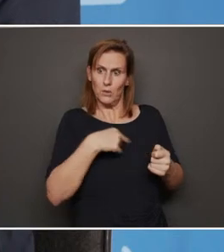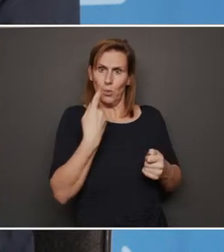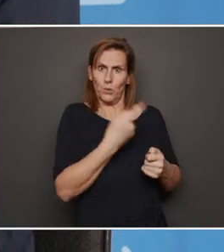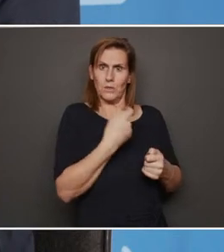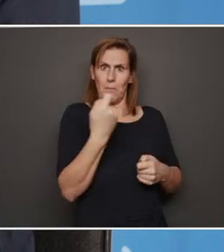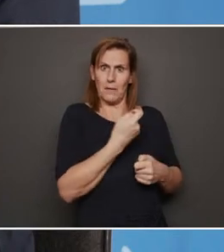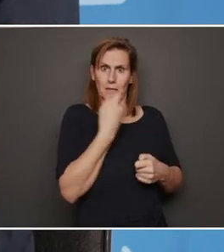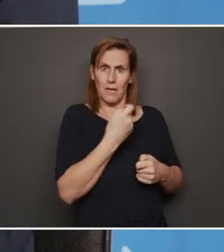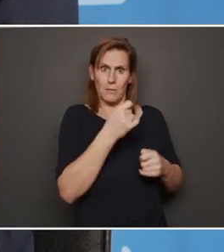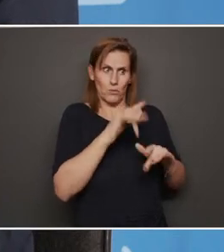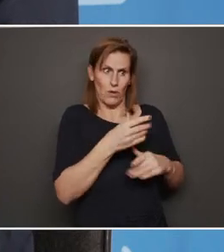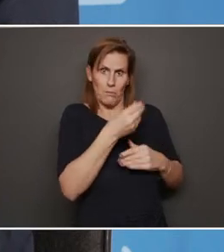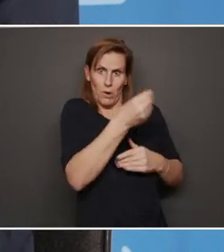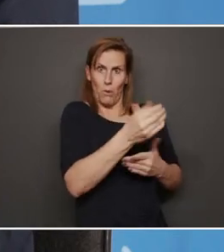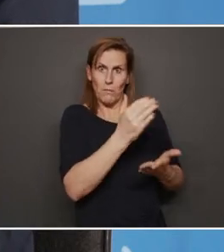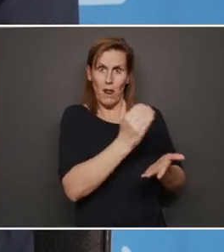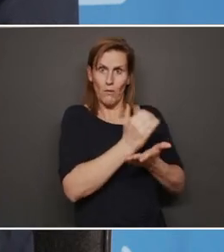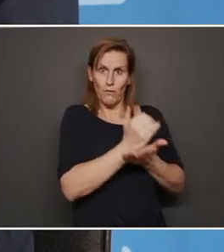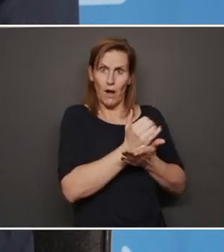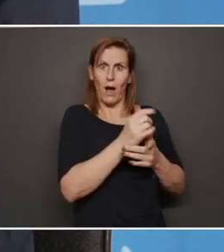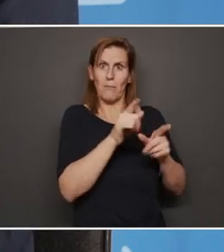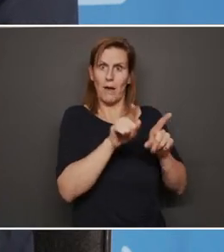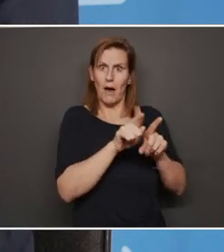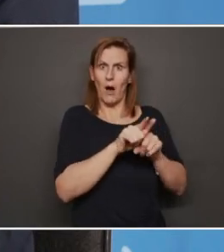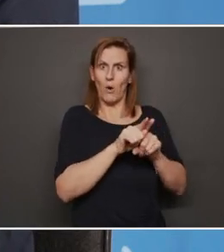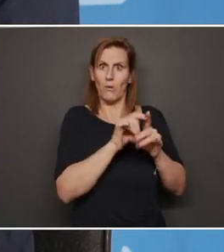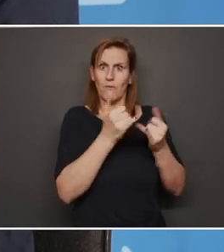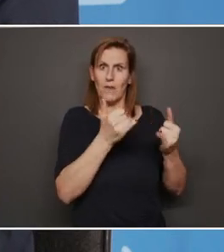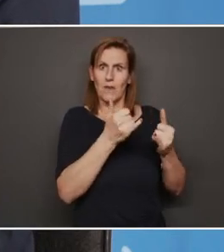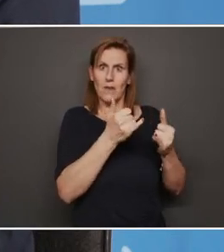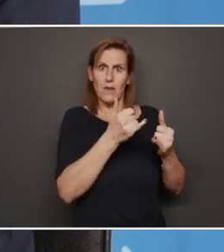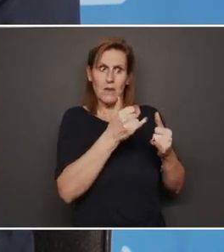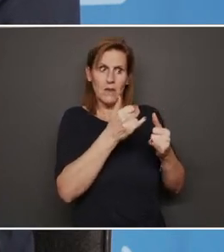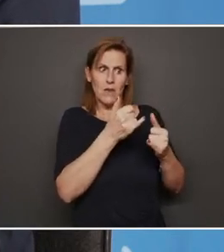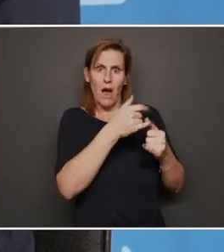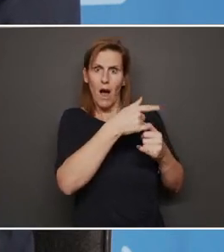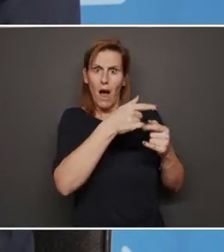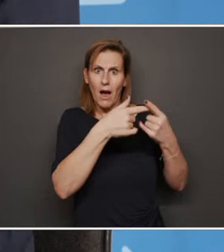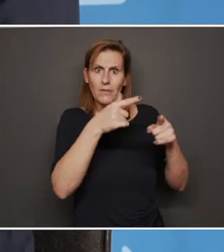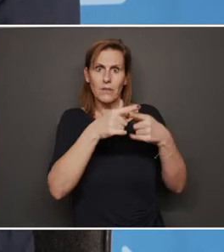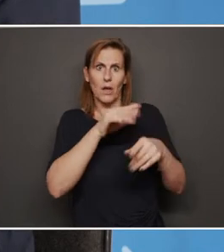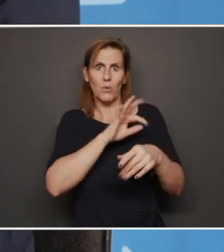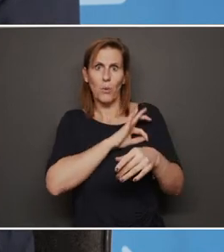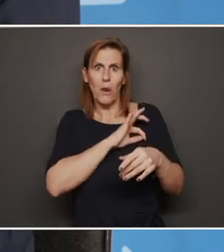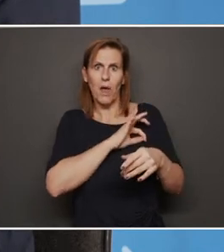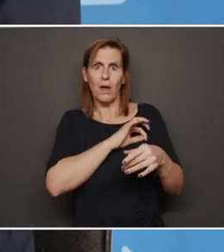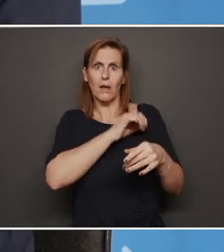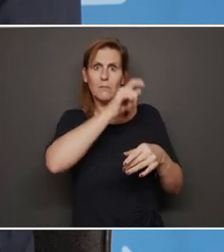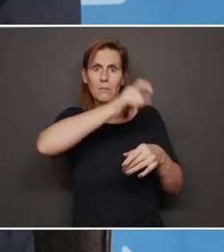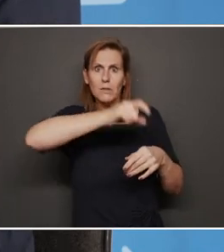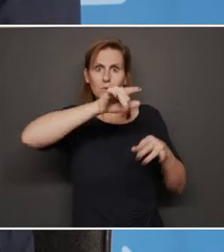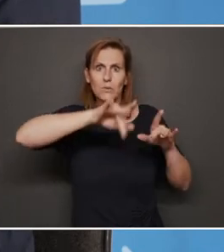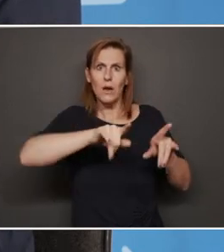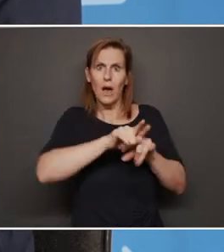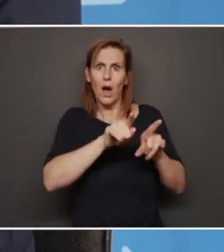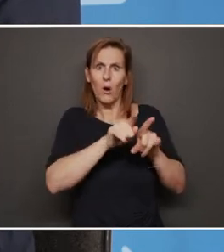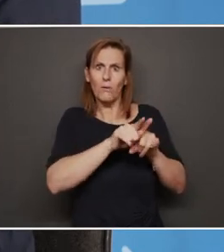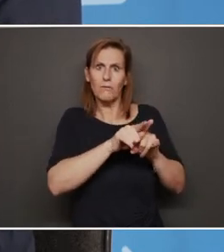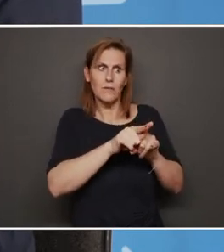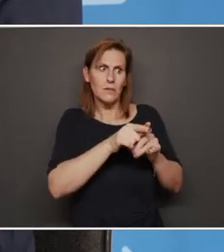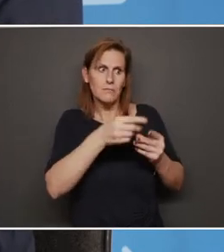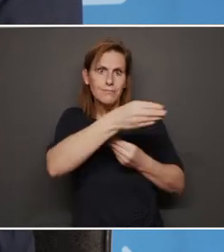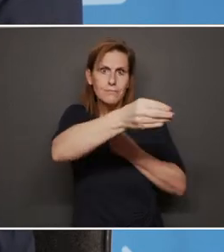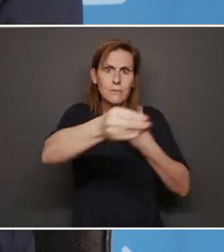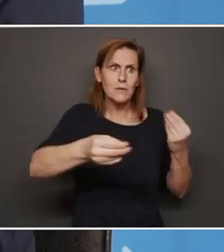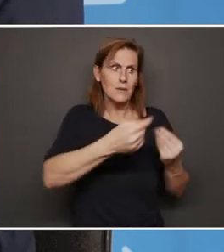eine Aufgabe und das auch den Mitarbeitern, den anderen vermittelt. der ist also gleichwertig, der ist wirklich mit